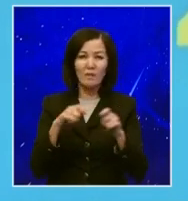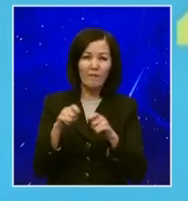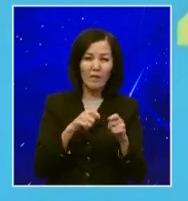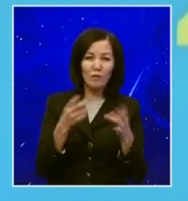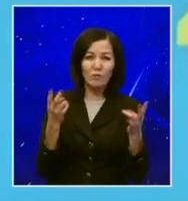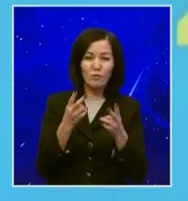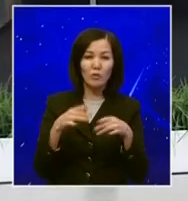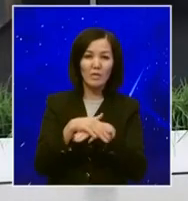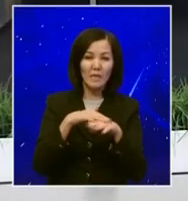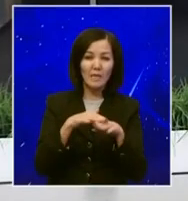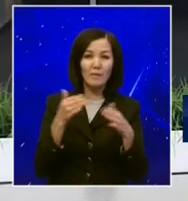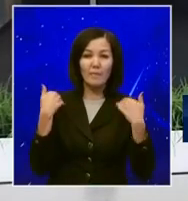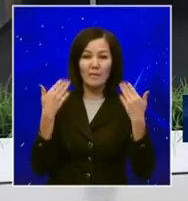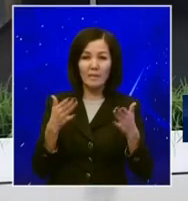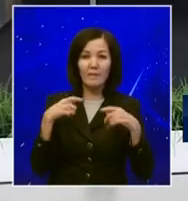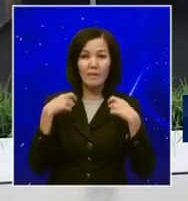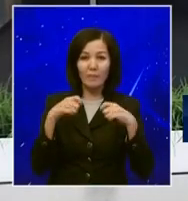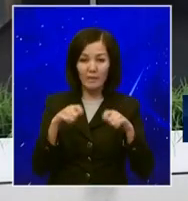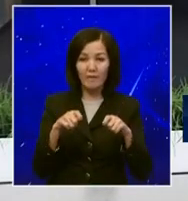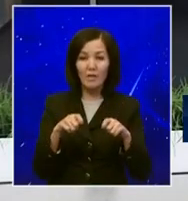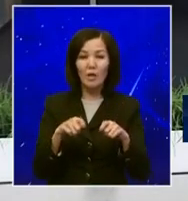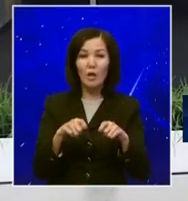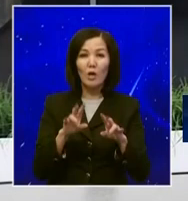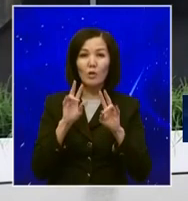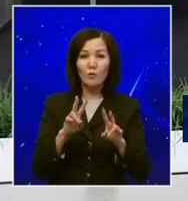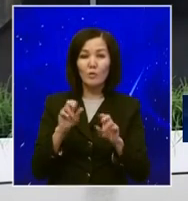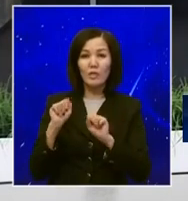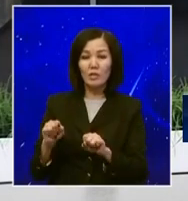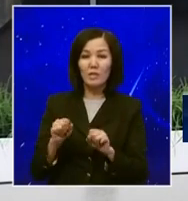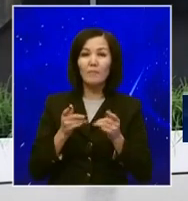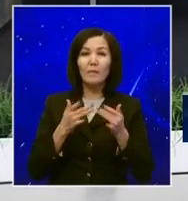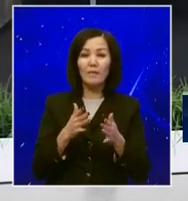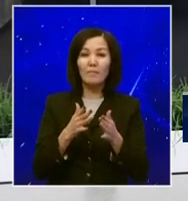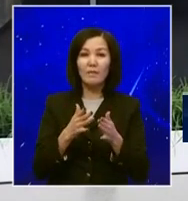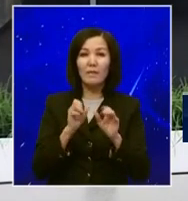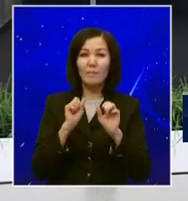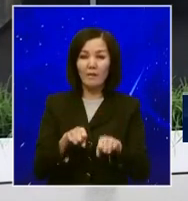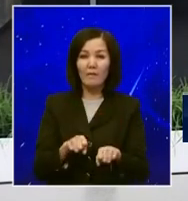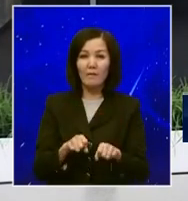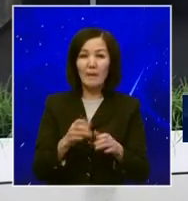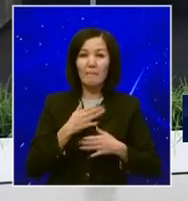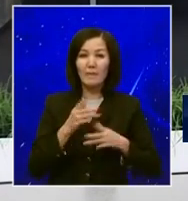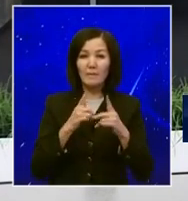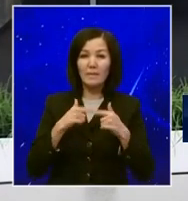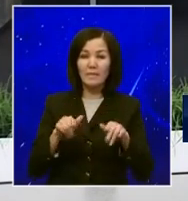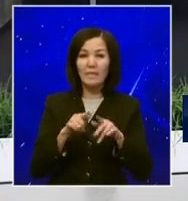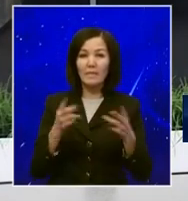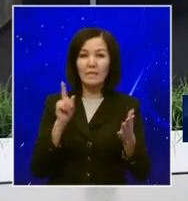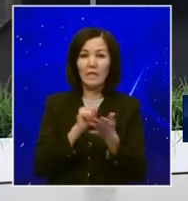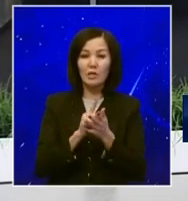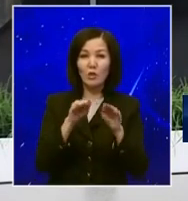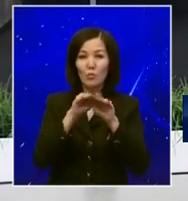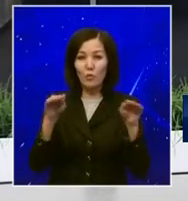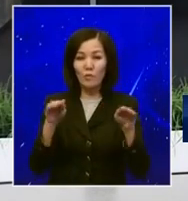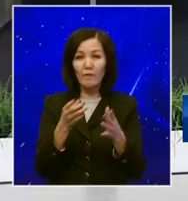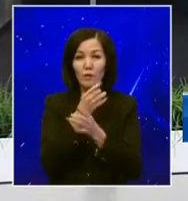импорта, так и со стороны наших производителей. А со стороны системы защиты прав потребителей мы должны создать